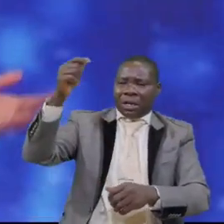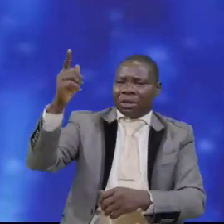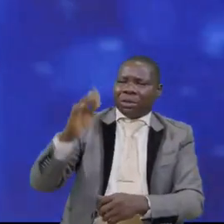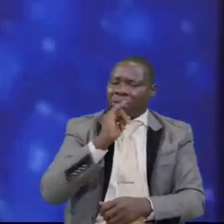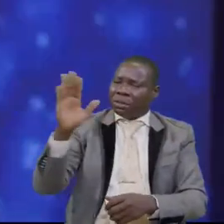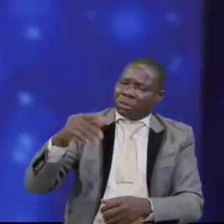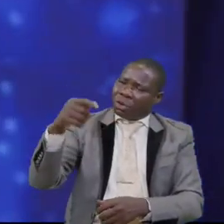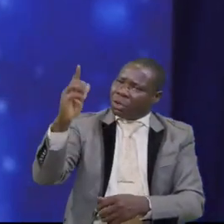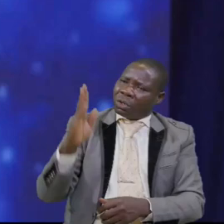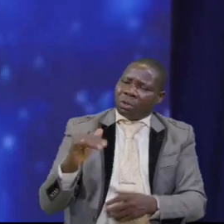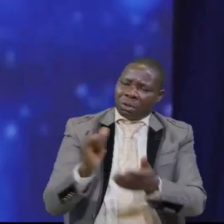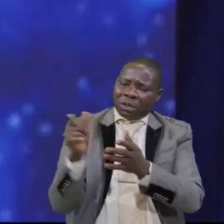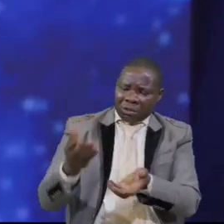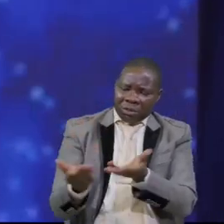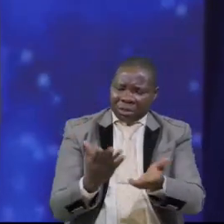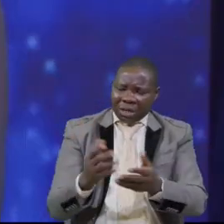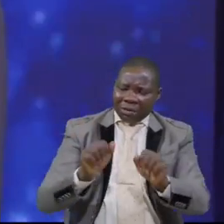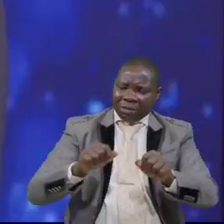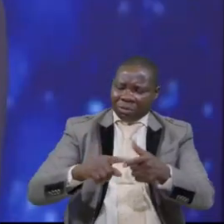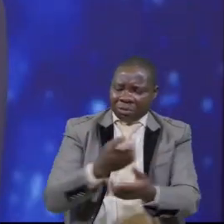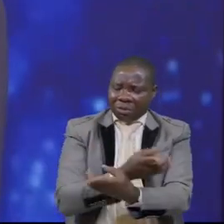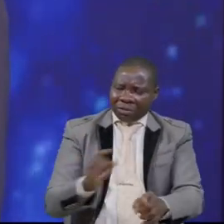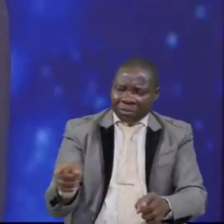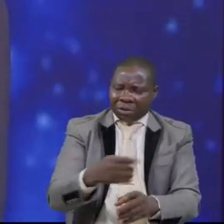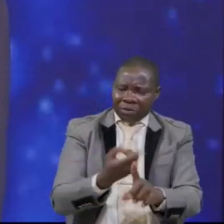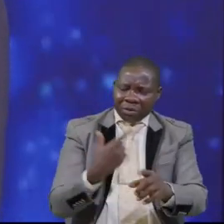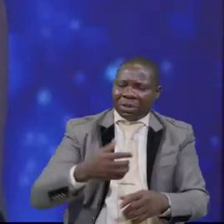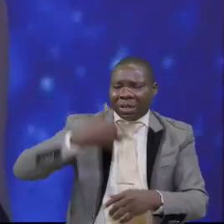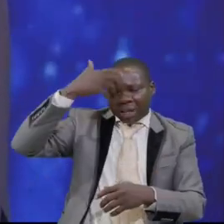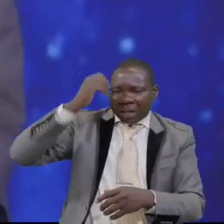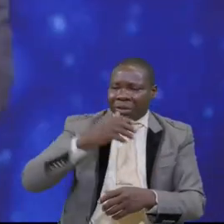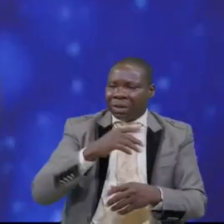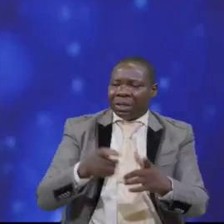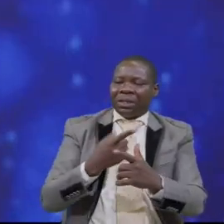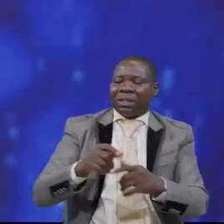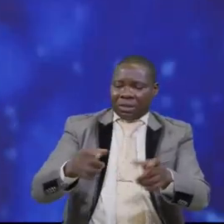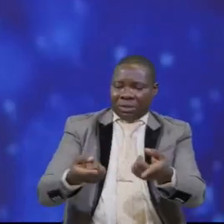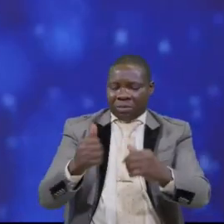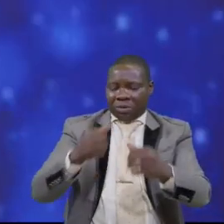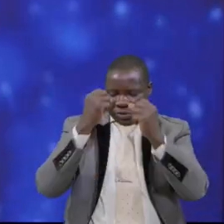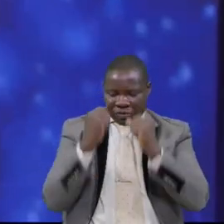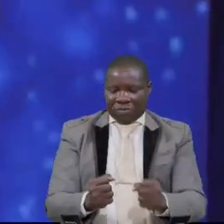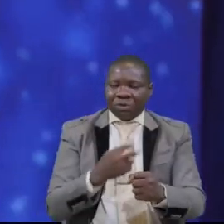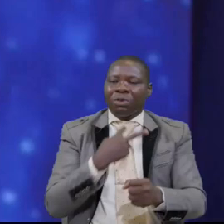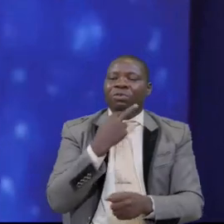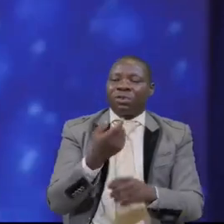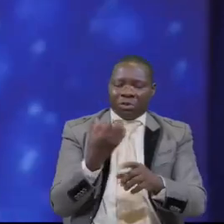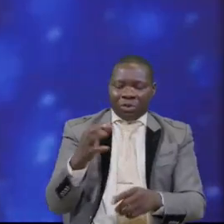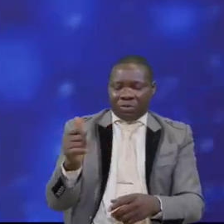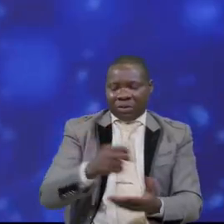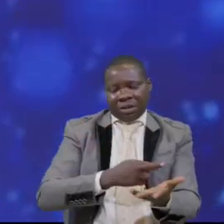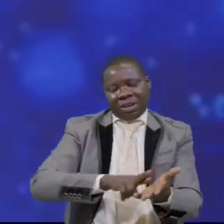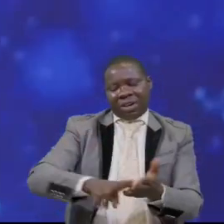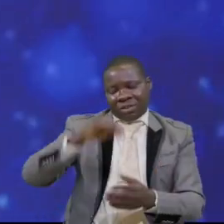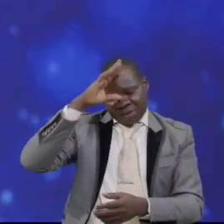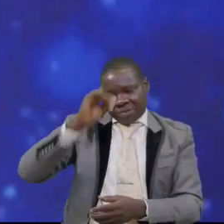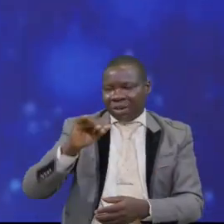délivrer de la des griffes et maintenant la voix forte de de l'homme juste il a dit au